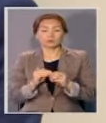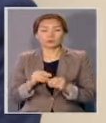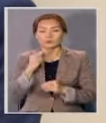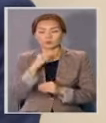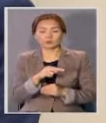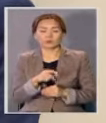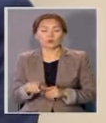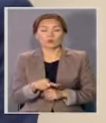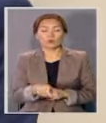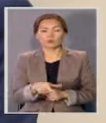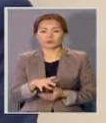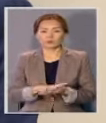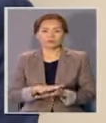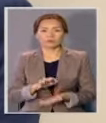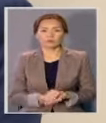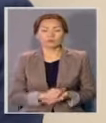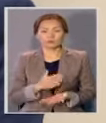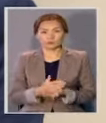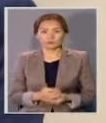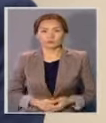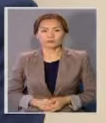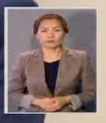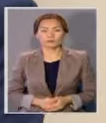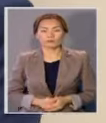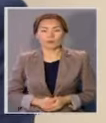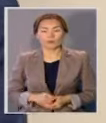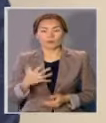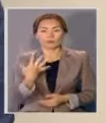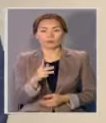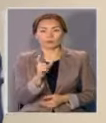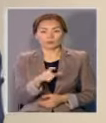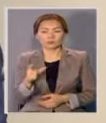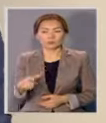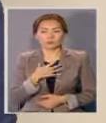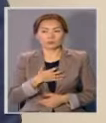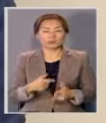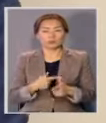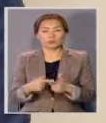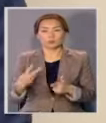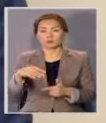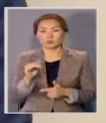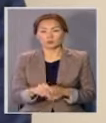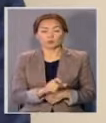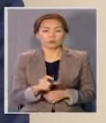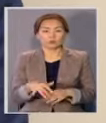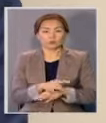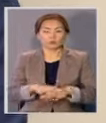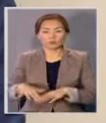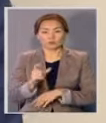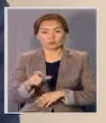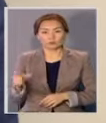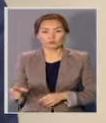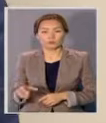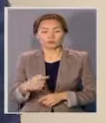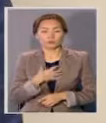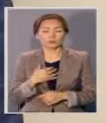сапасы жақсы жолдарымыз сыр бере бастады дейді. Айналдырған 5-6 кісінің қалтасы маңызды ма, әлде 30 мыңнан астам тұрғын бар аудан адамдарының